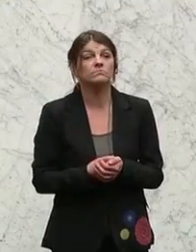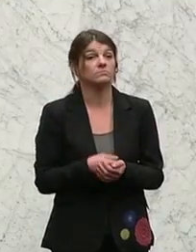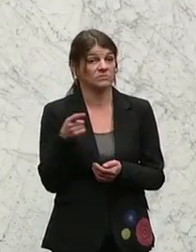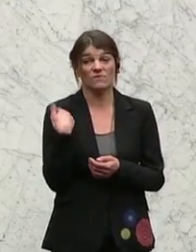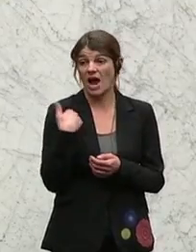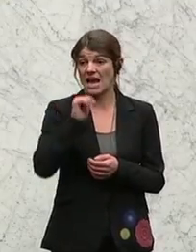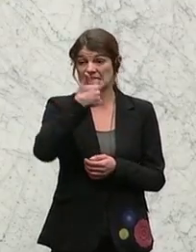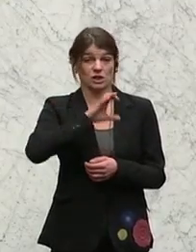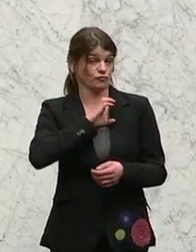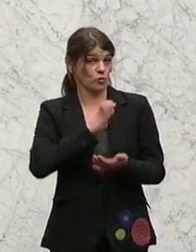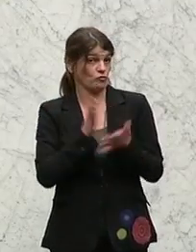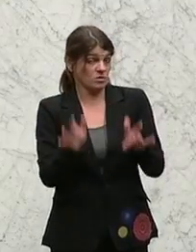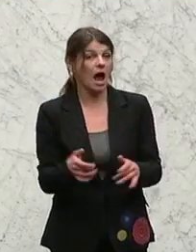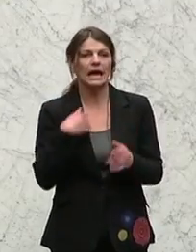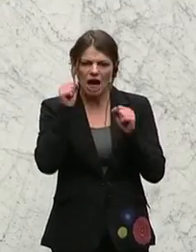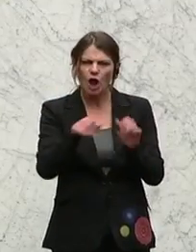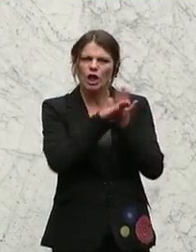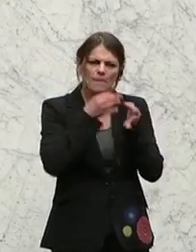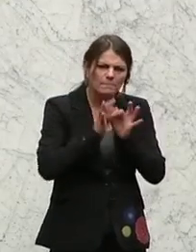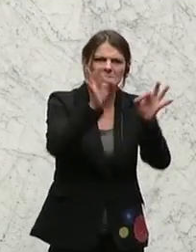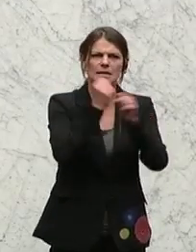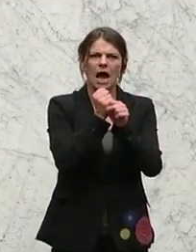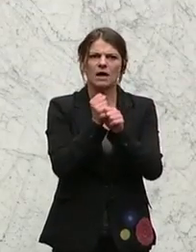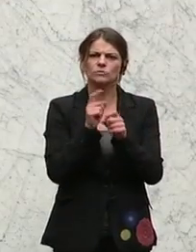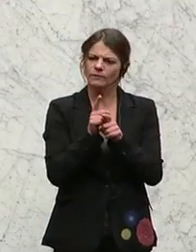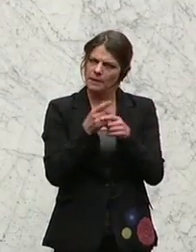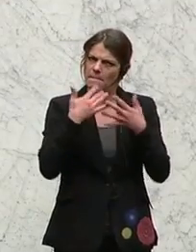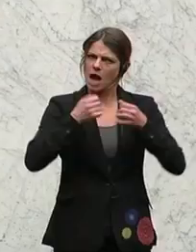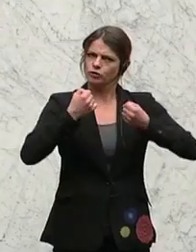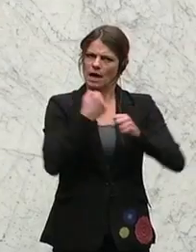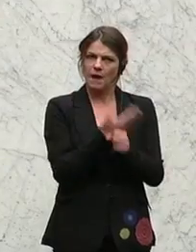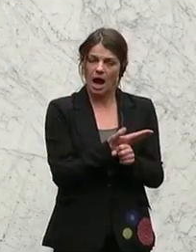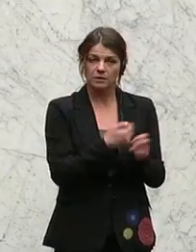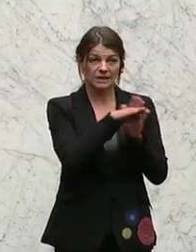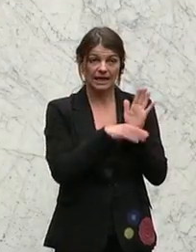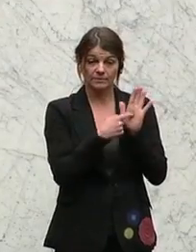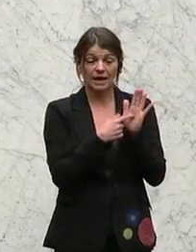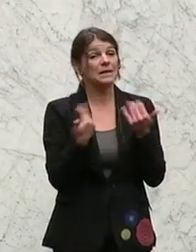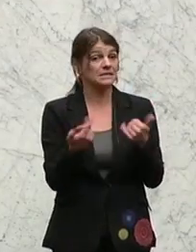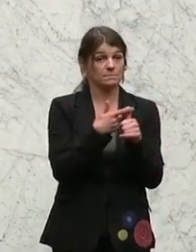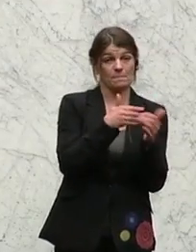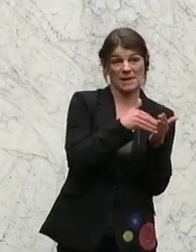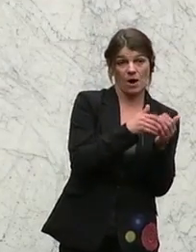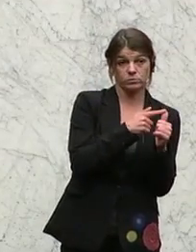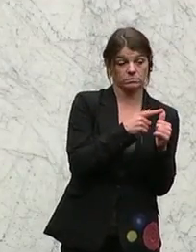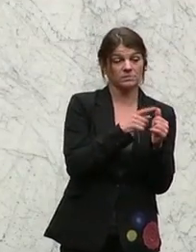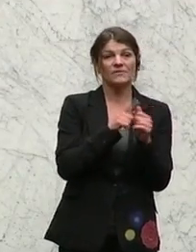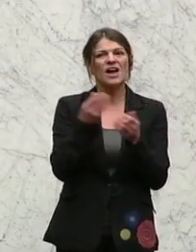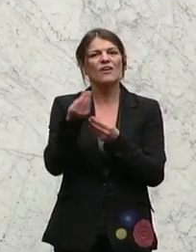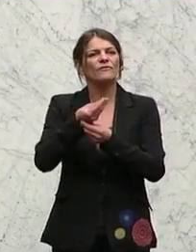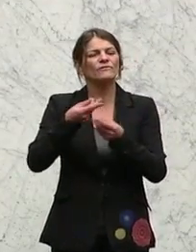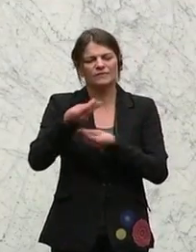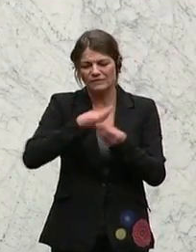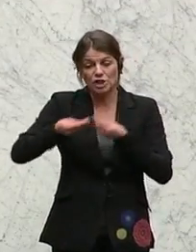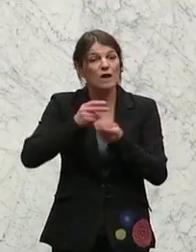gehabt haben, hier die Regeln zu verbessern, zu stärken. Und daher braucht es einerseits eine Rotation bei den